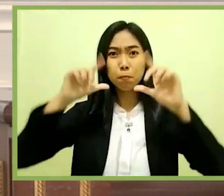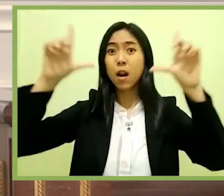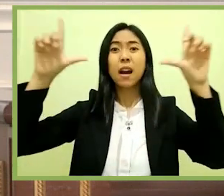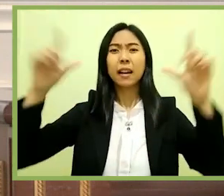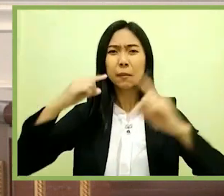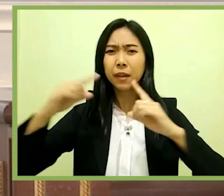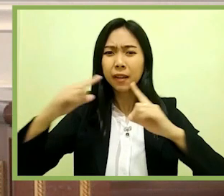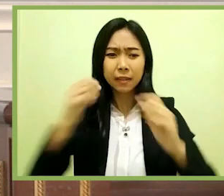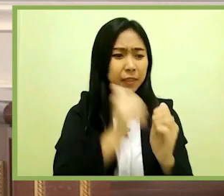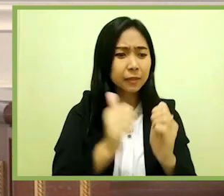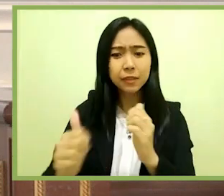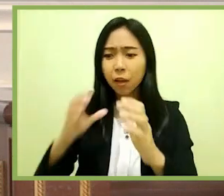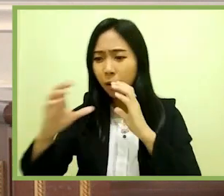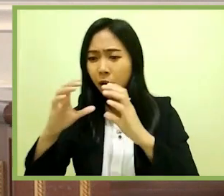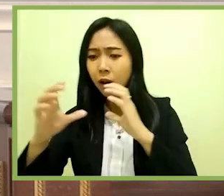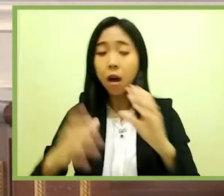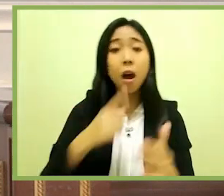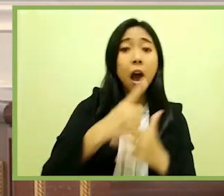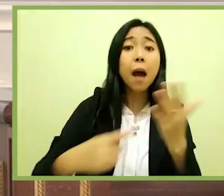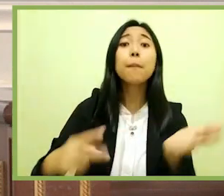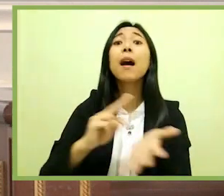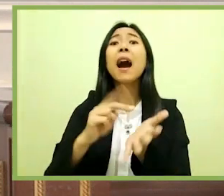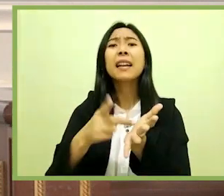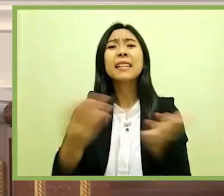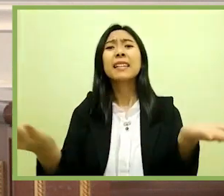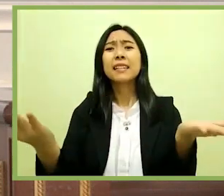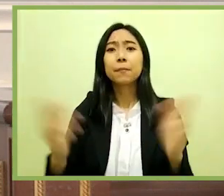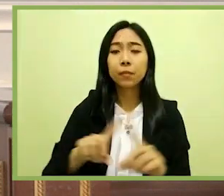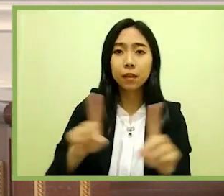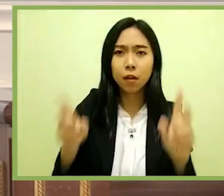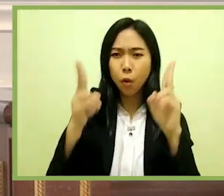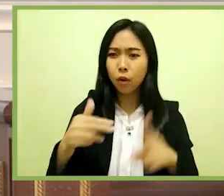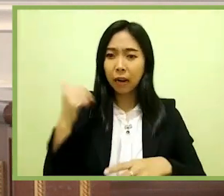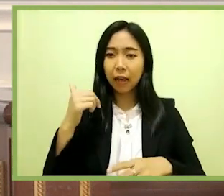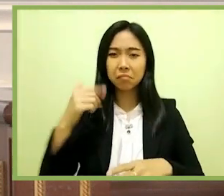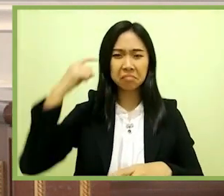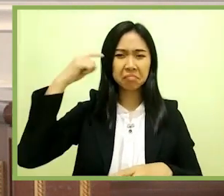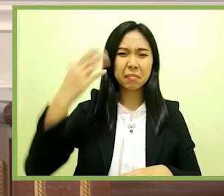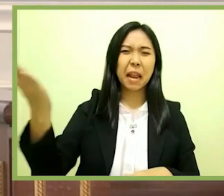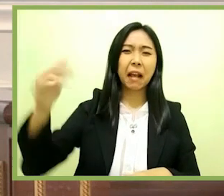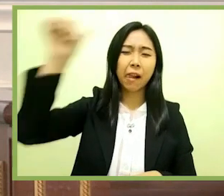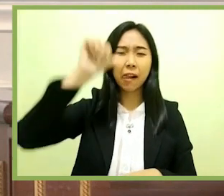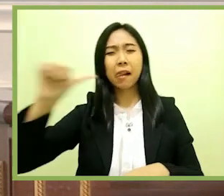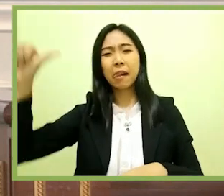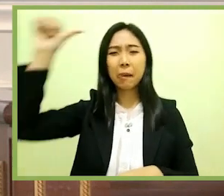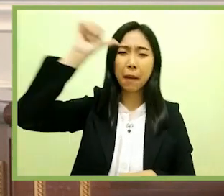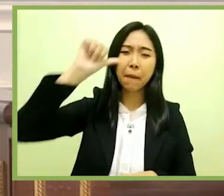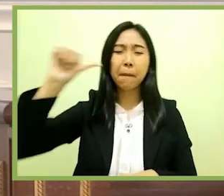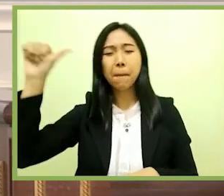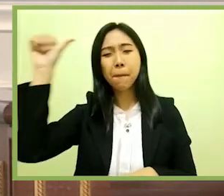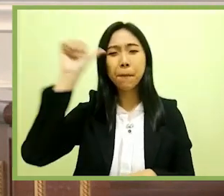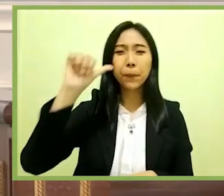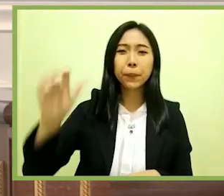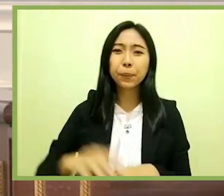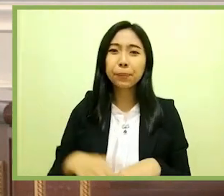seorang kepada yang lain, "Apakah artinya ini?" Tetapi orang lain menyindir, "Mereka sedang mabuk oleh anggur manis."